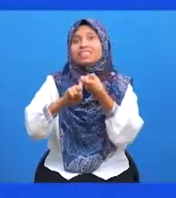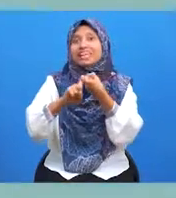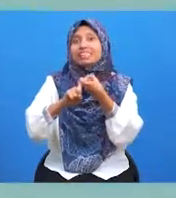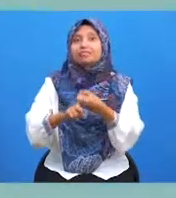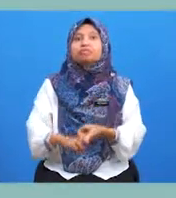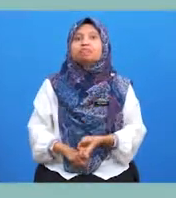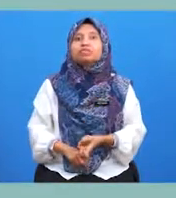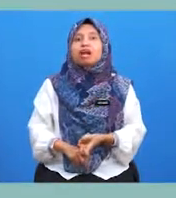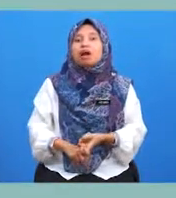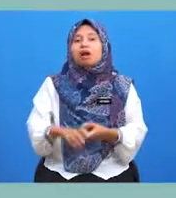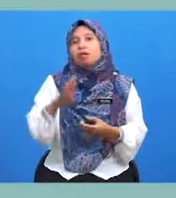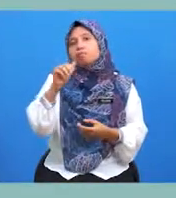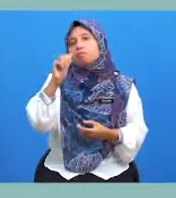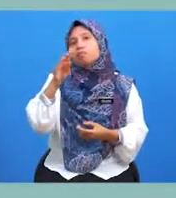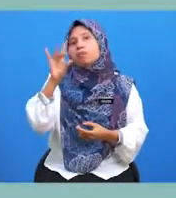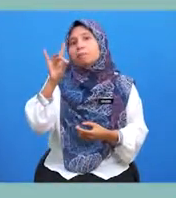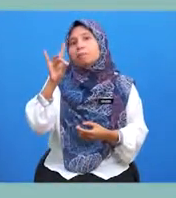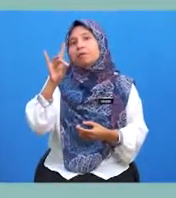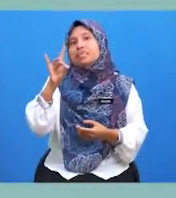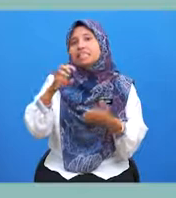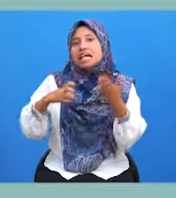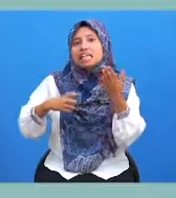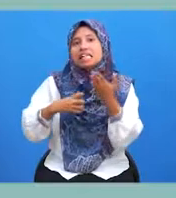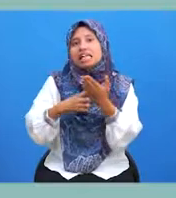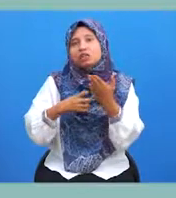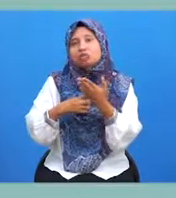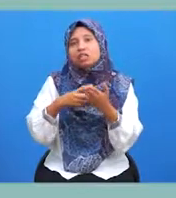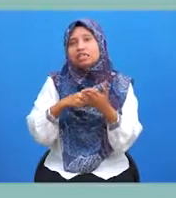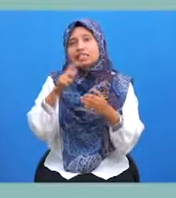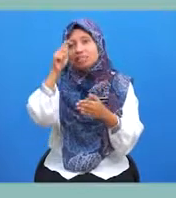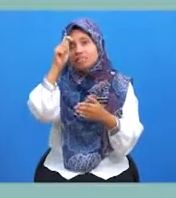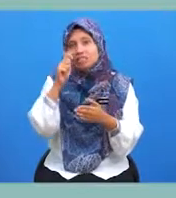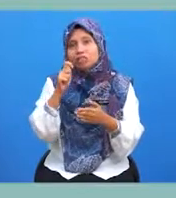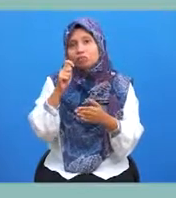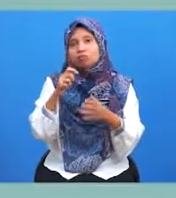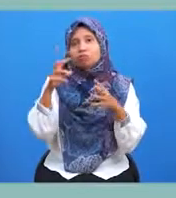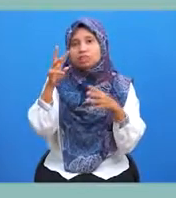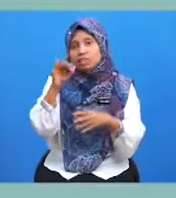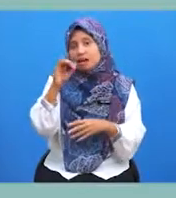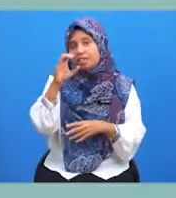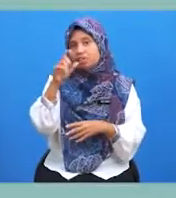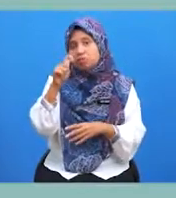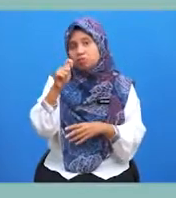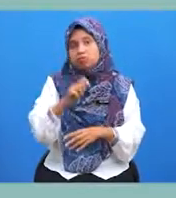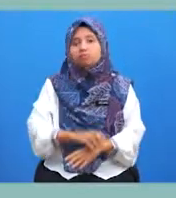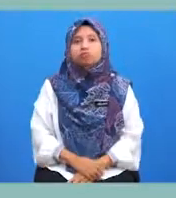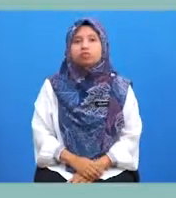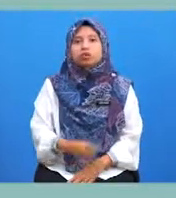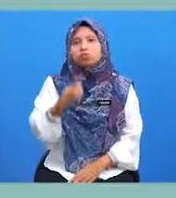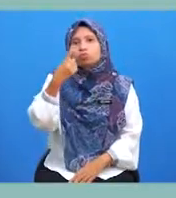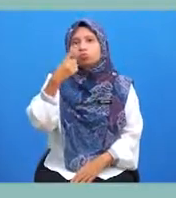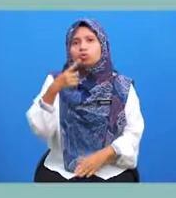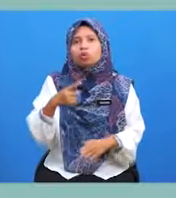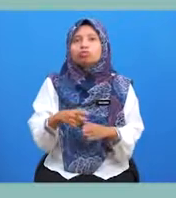tajuk Bab 8 Elektronik dan Teknologi Maklumat ICT bagi